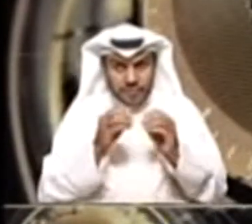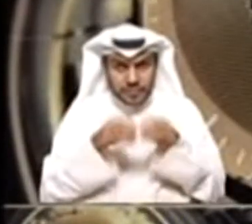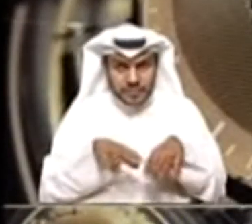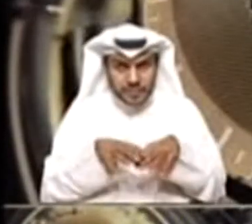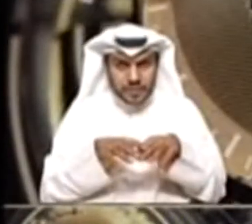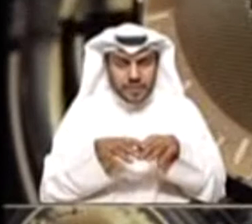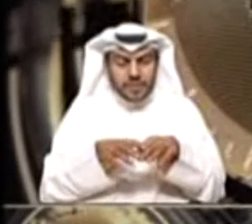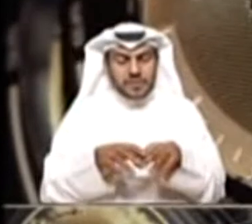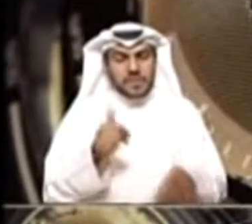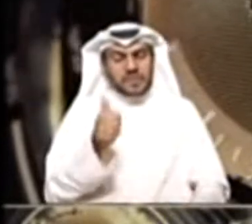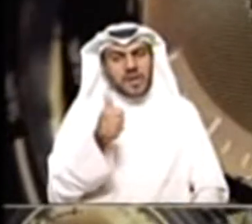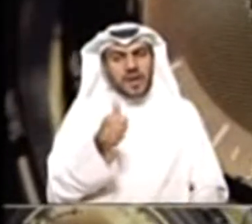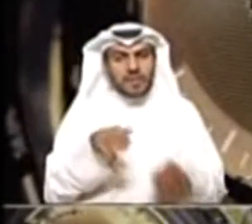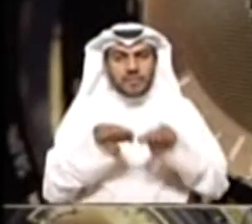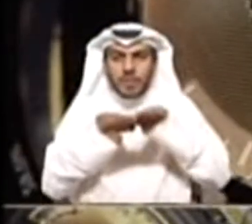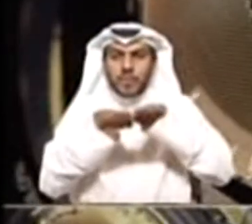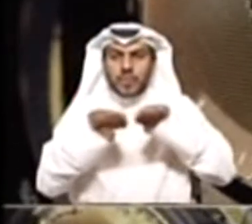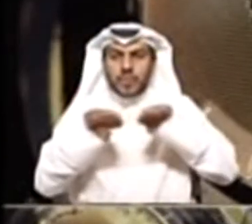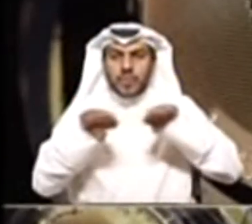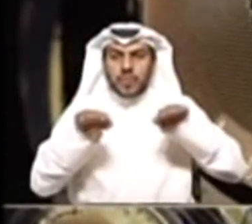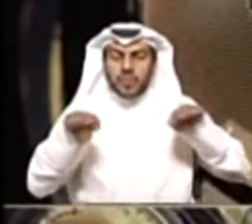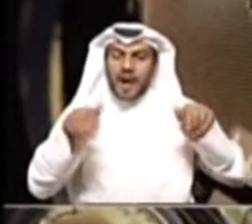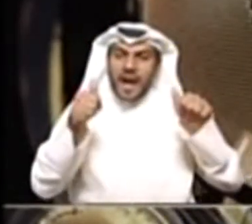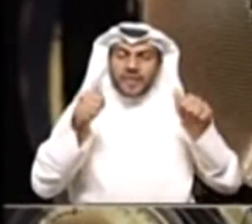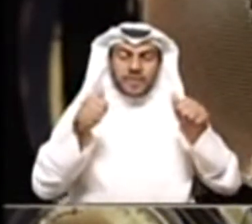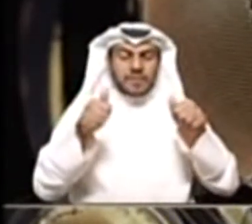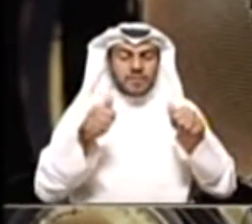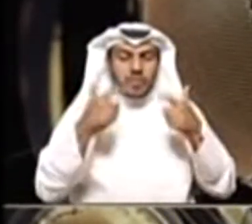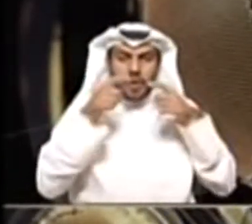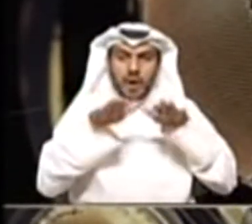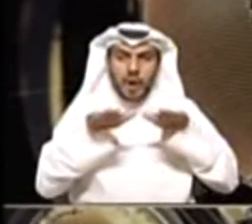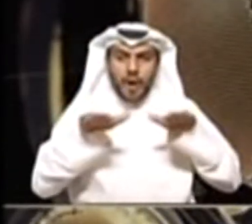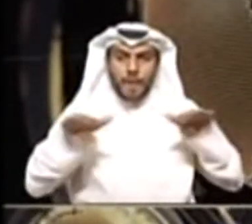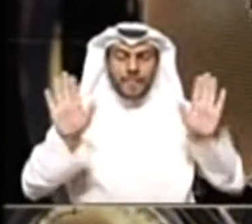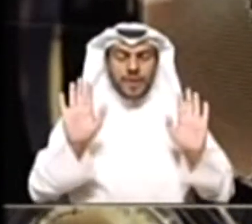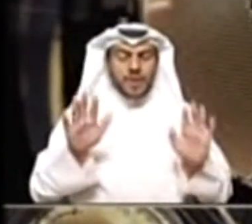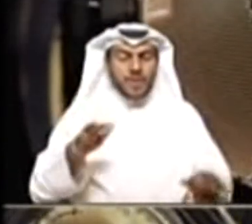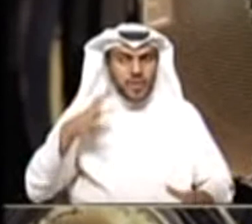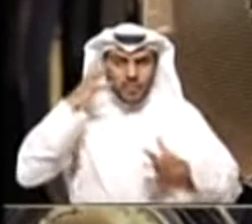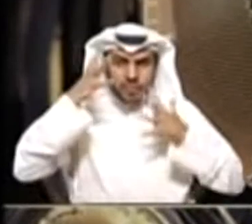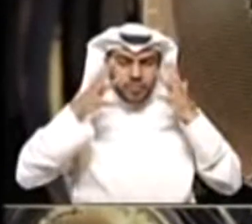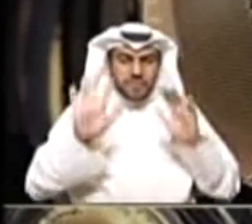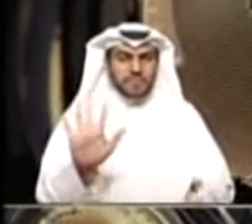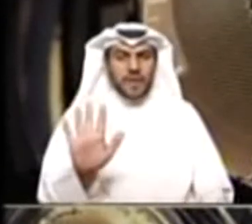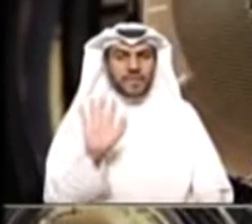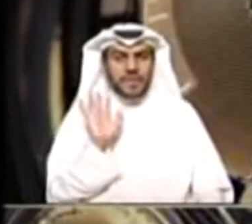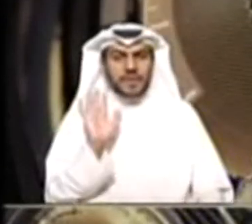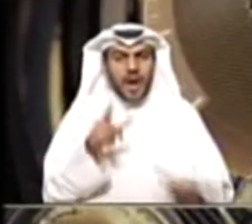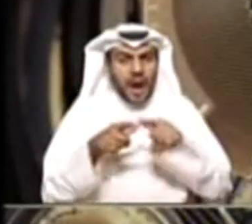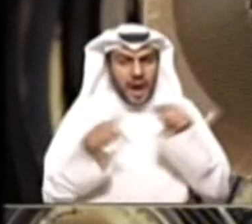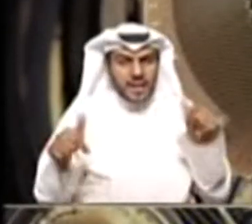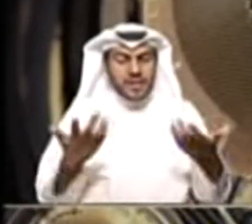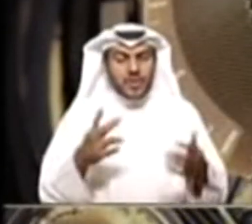المنطقة، رغم إدراكها بأن هذا الاتفاق لا يلبي مشاغل وقلق دول